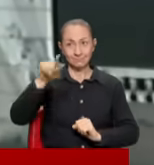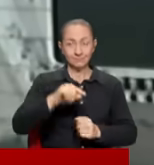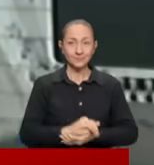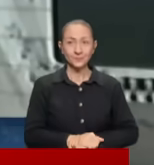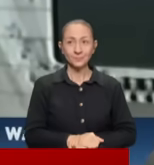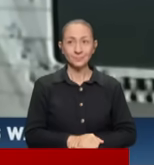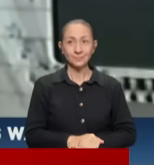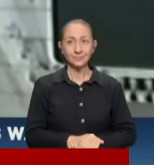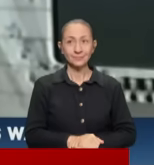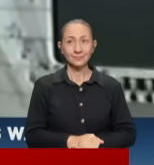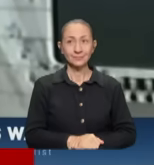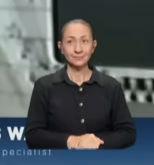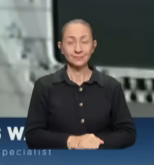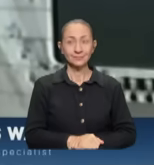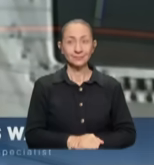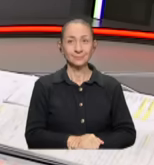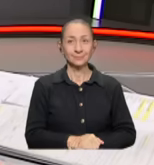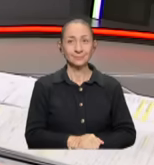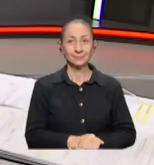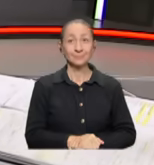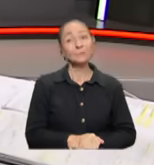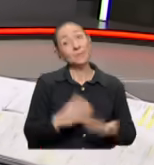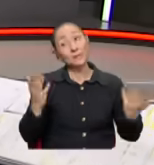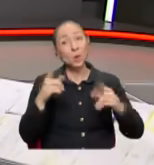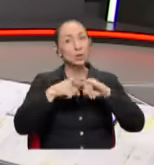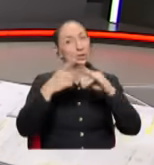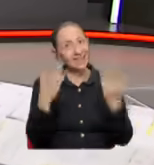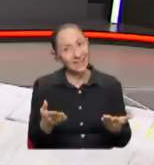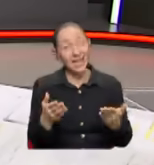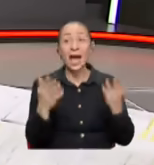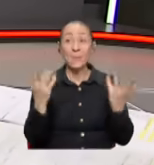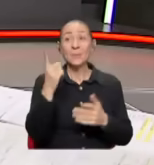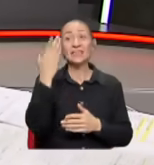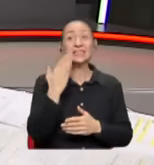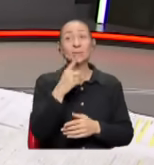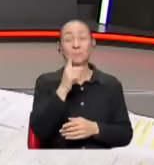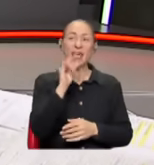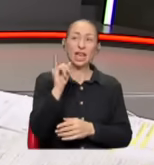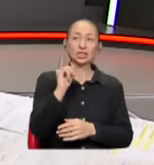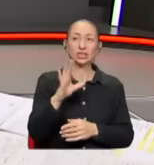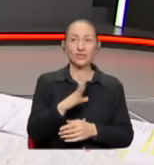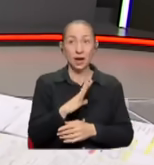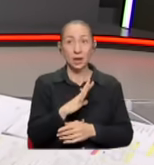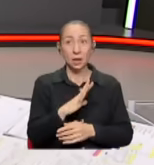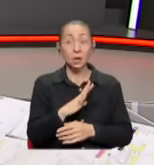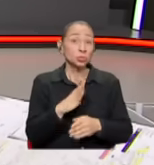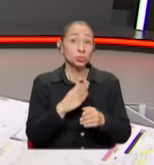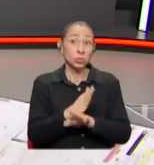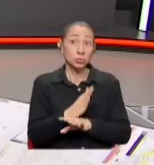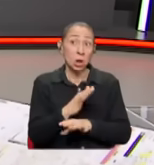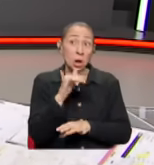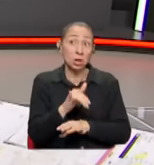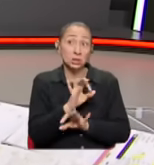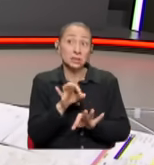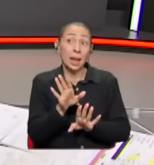sanırım Marcus da gülüyor. Efendim hoş geldi. Fakat bir izleyicimizin bir eleştirisi var. Doğrusu